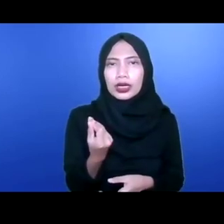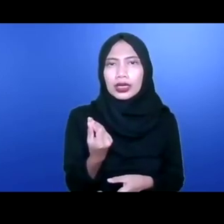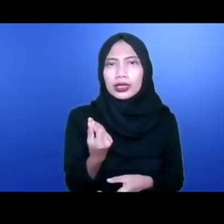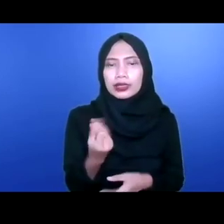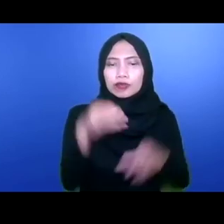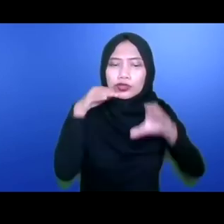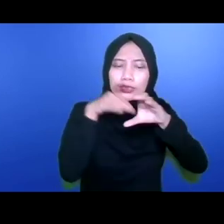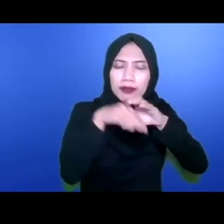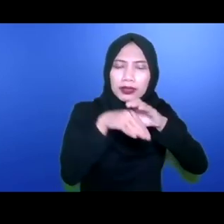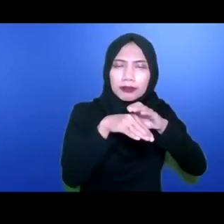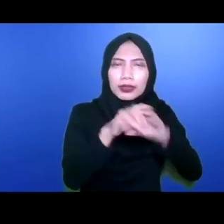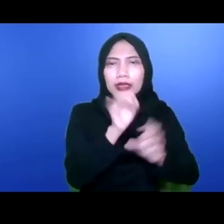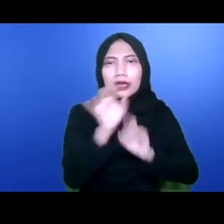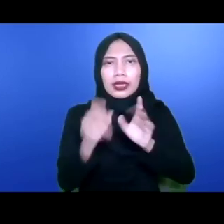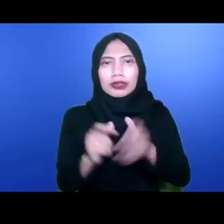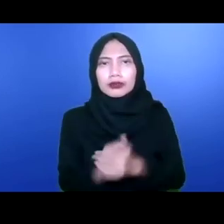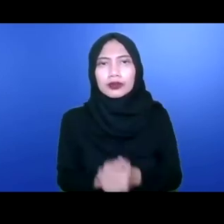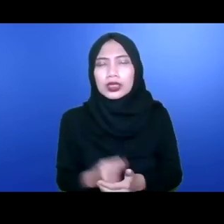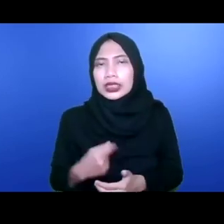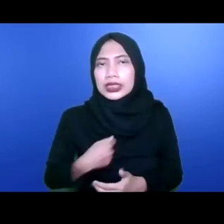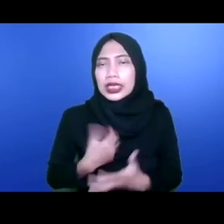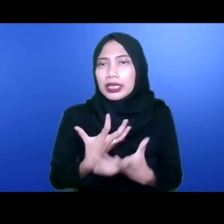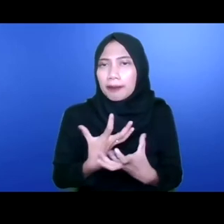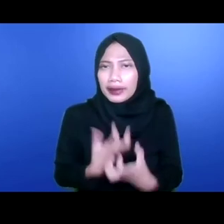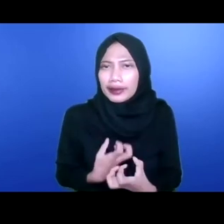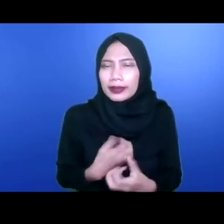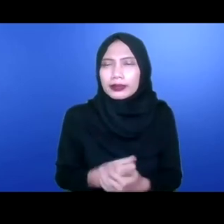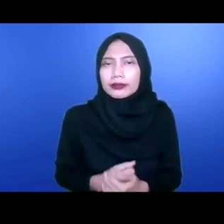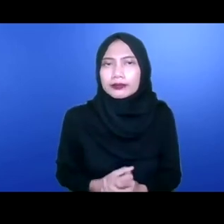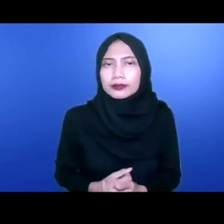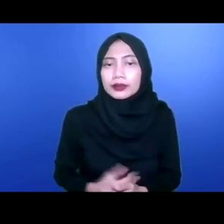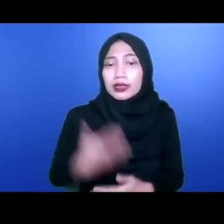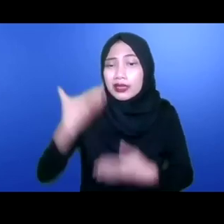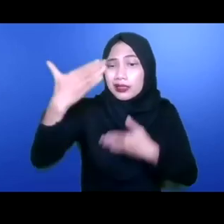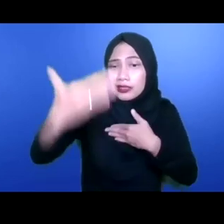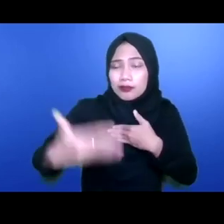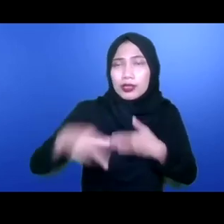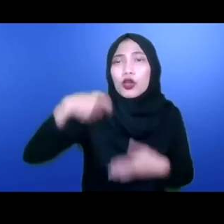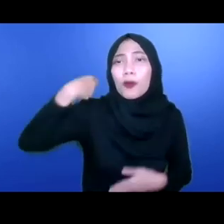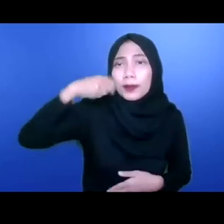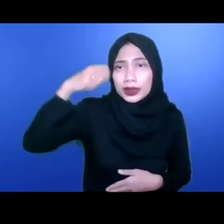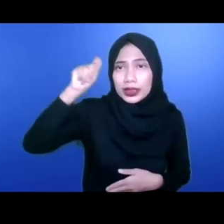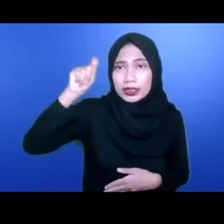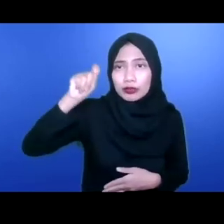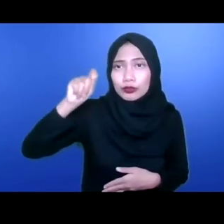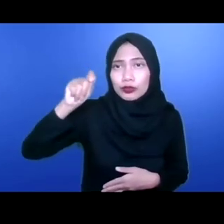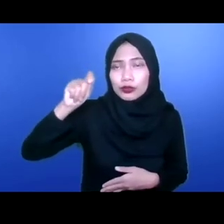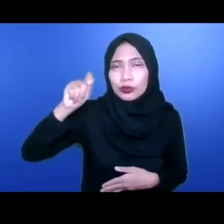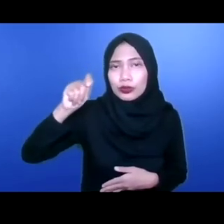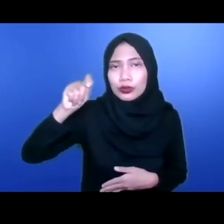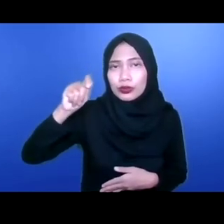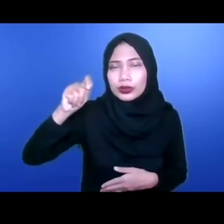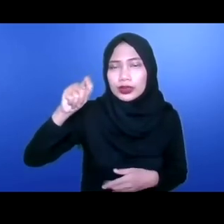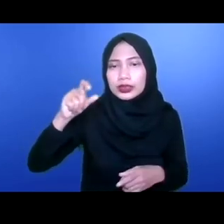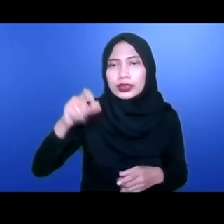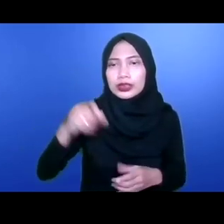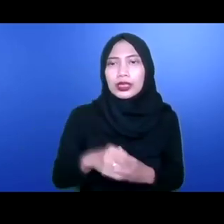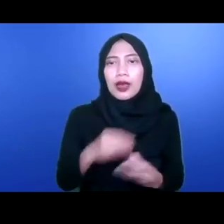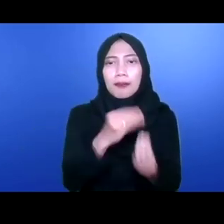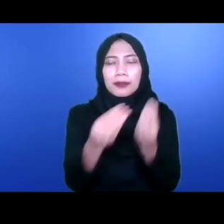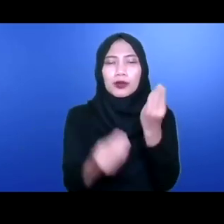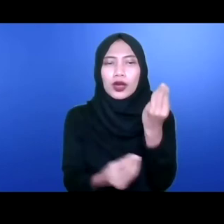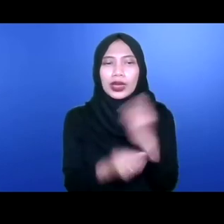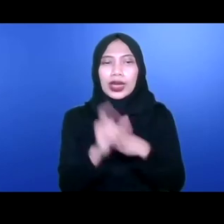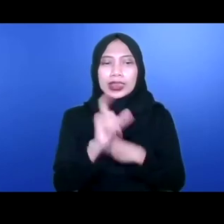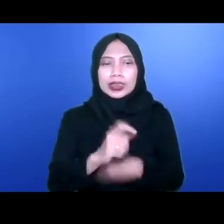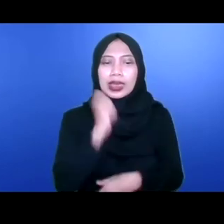lakuin gandeng-mengandeng. Saya pengen misalnya suatu saat, contohnya menteri lagi yang jadi duta, cara bayar non-tunai. Kalau gubernur udah